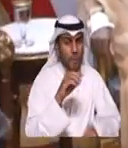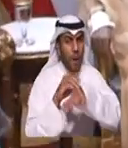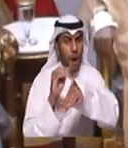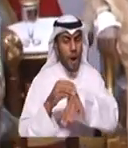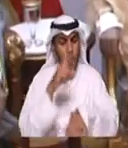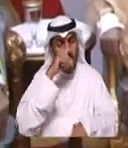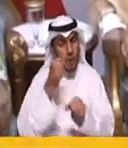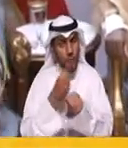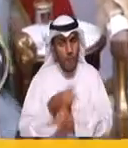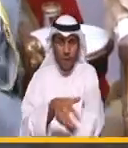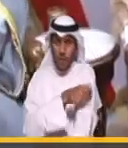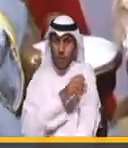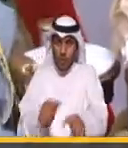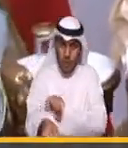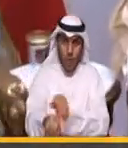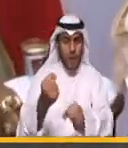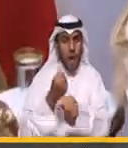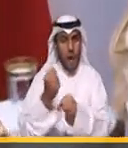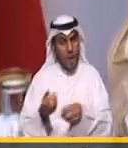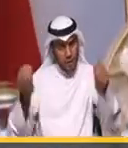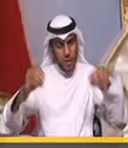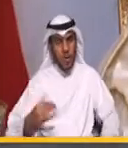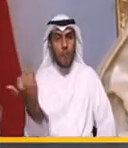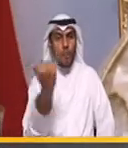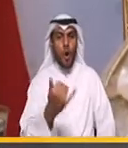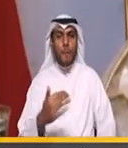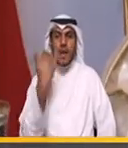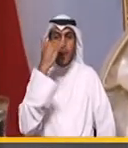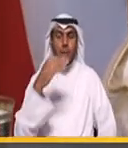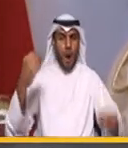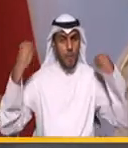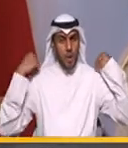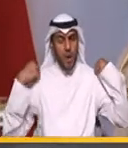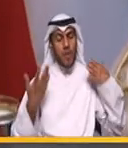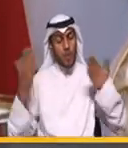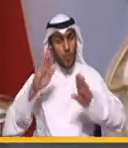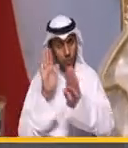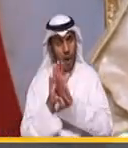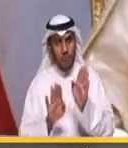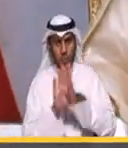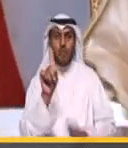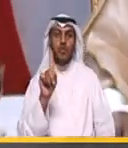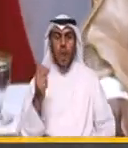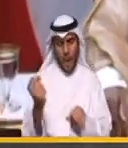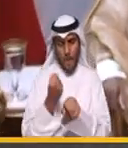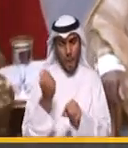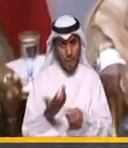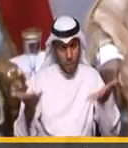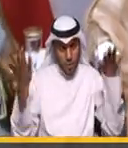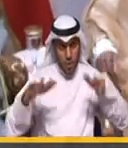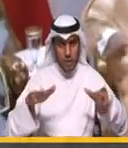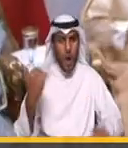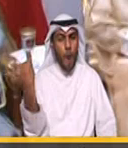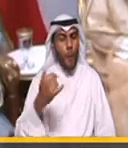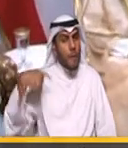الجهد والعمل الجاد لرعاية الشباب الرياضي وتسخير كافة الإمكانيات والطاقات لتحقيق كل ما يتطلعون